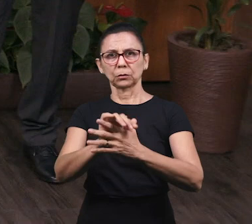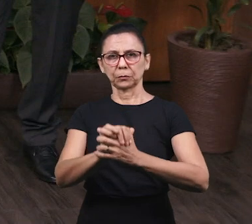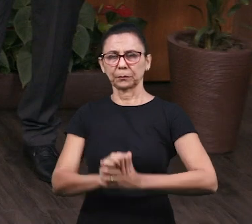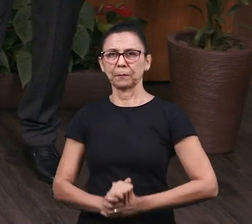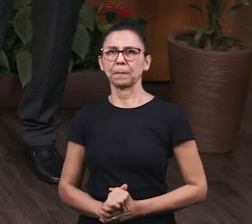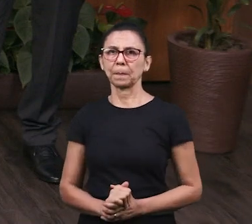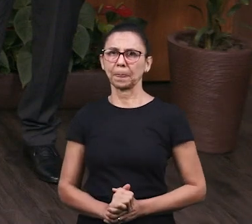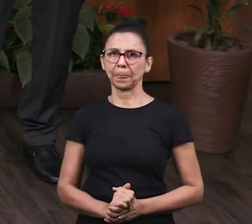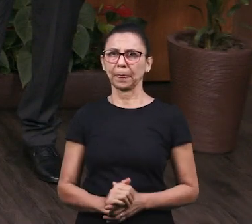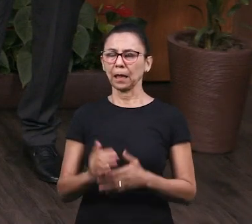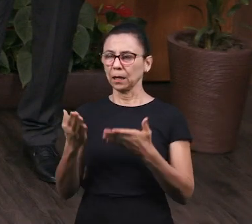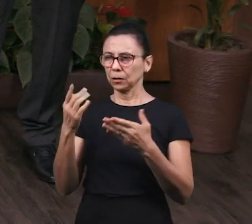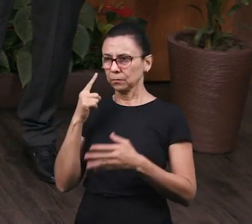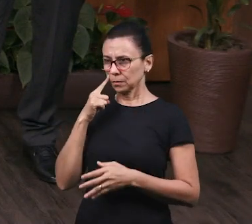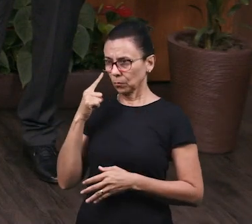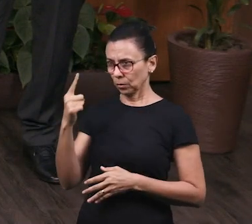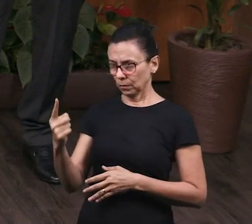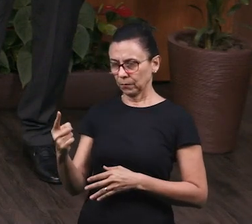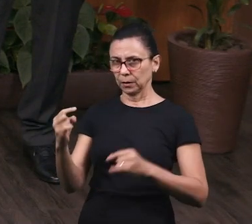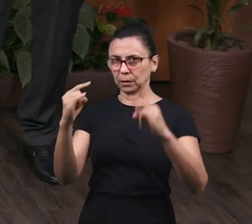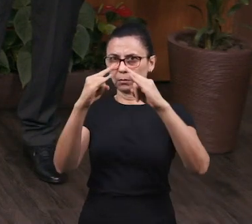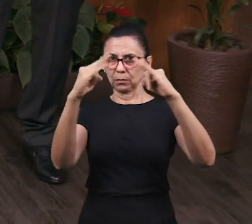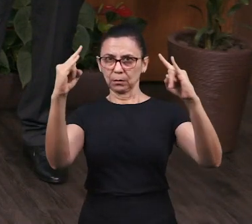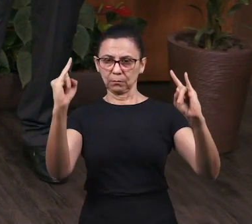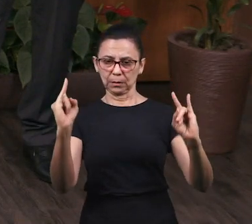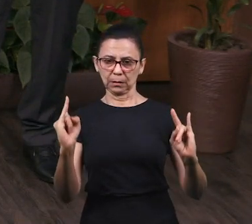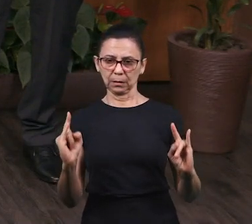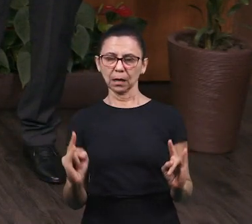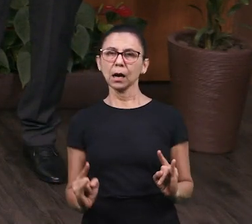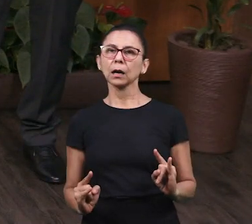selon on voit ici dans la maquette du